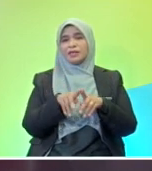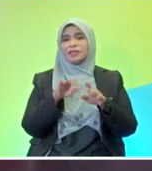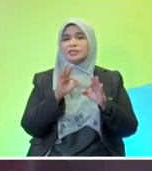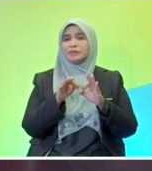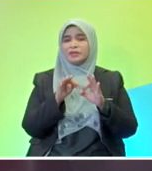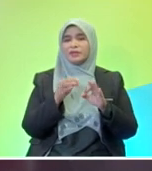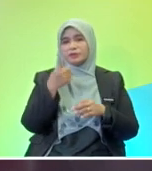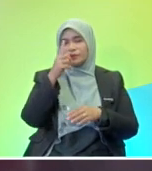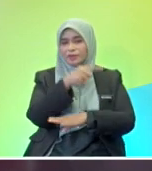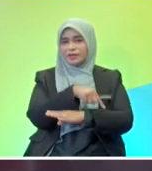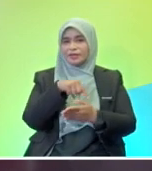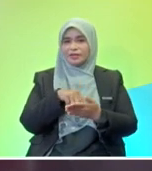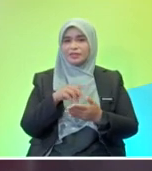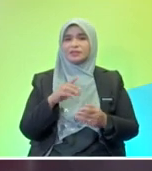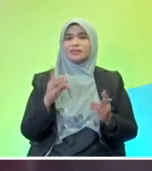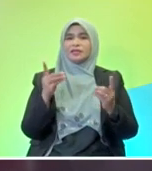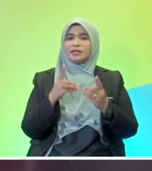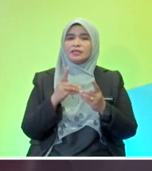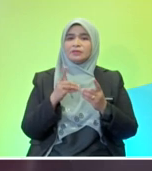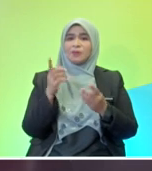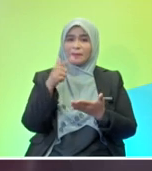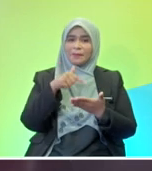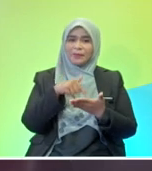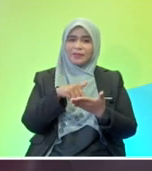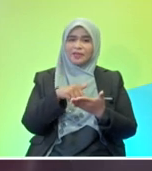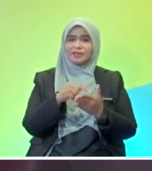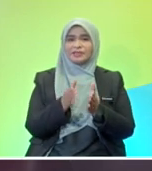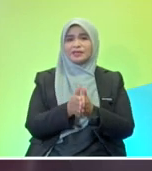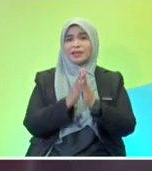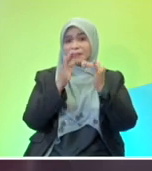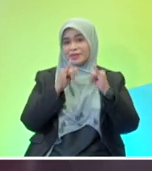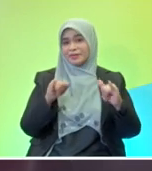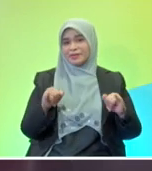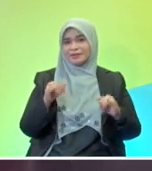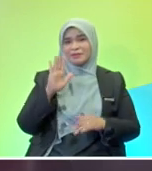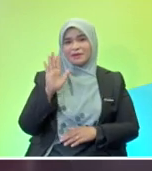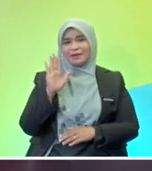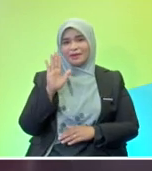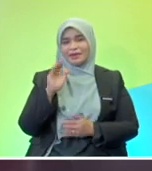berjumpa lagi, rakan-rakan semua. Assalamualaikum dan salam sejahtera. Bye.